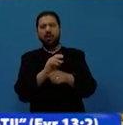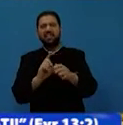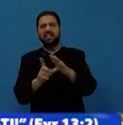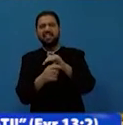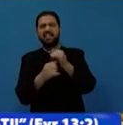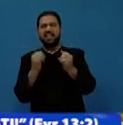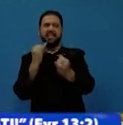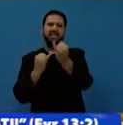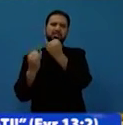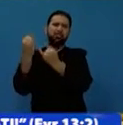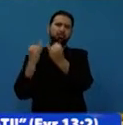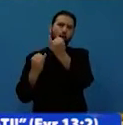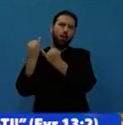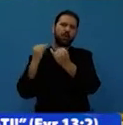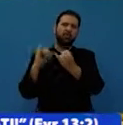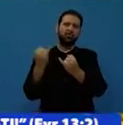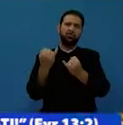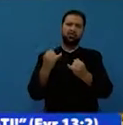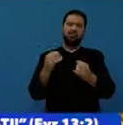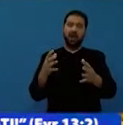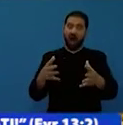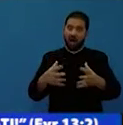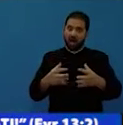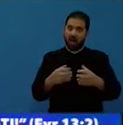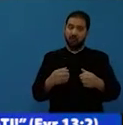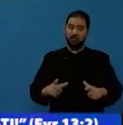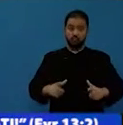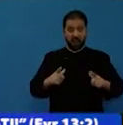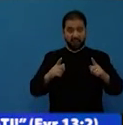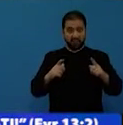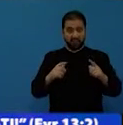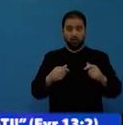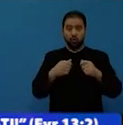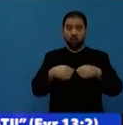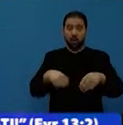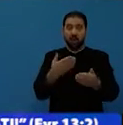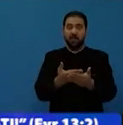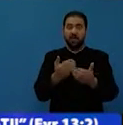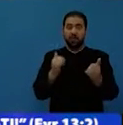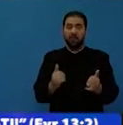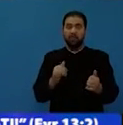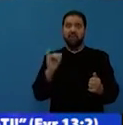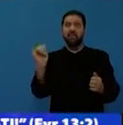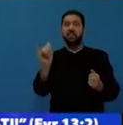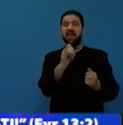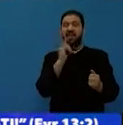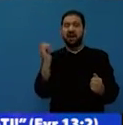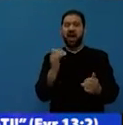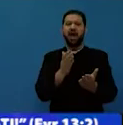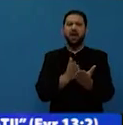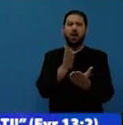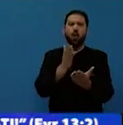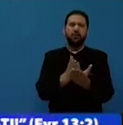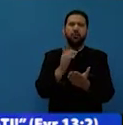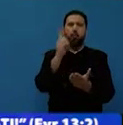istoriei și a supraviețuit tocmai în această stare de peregrinare continuă. E un popor